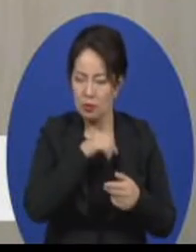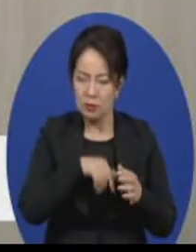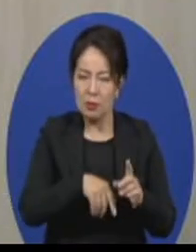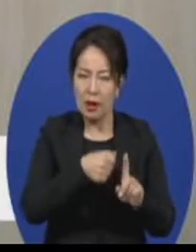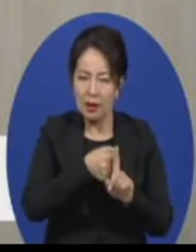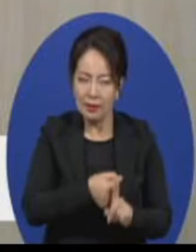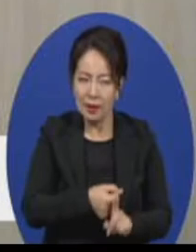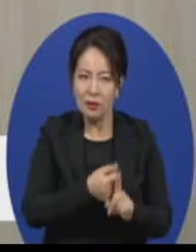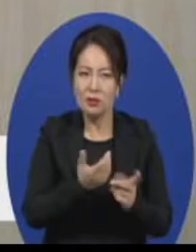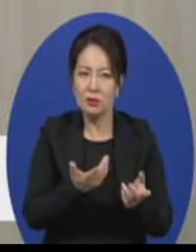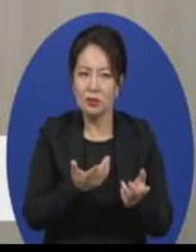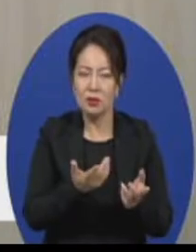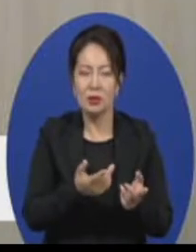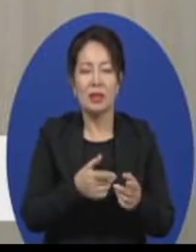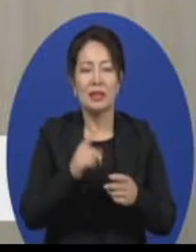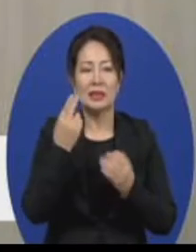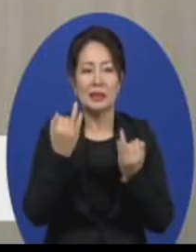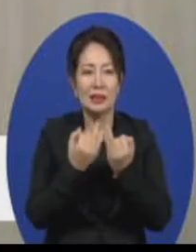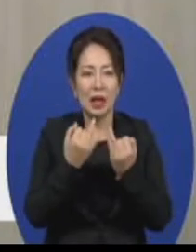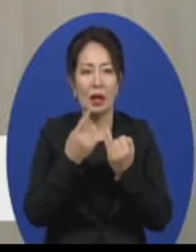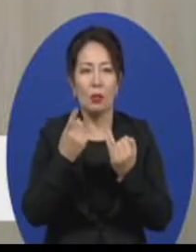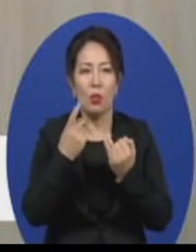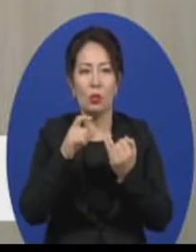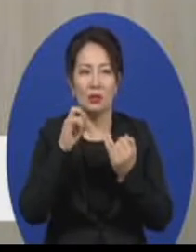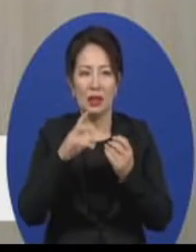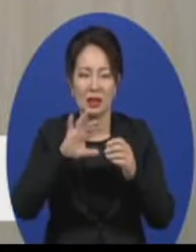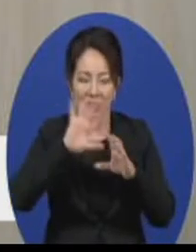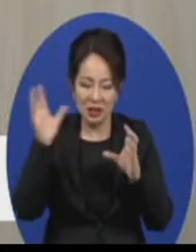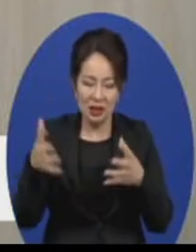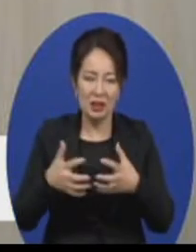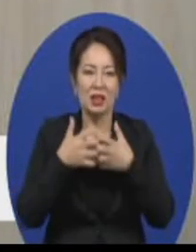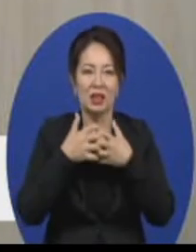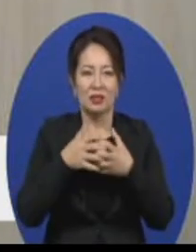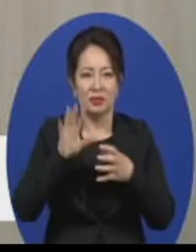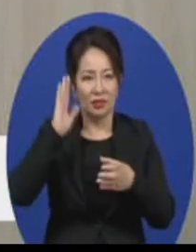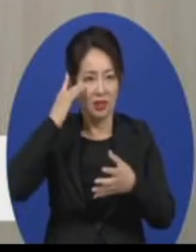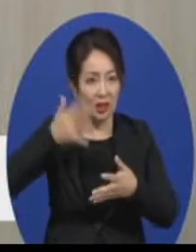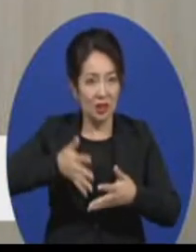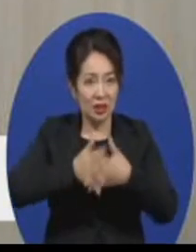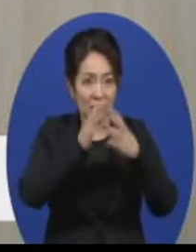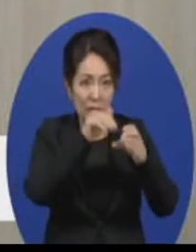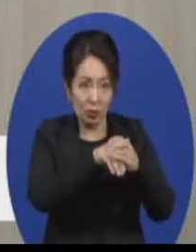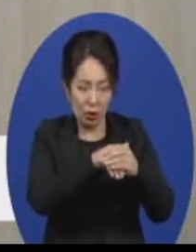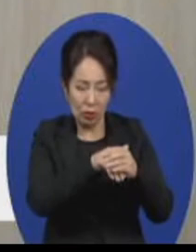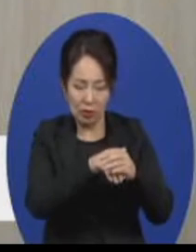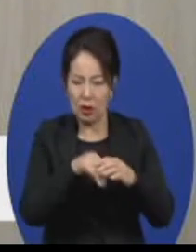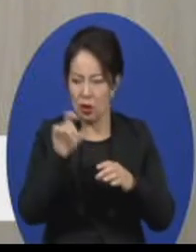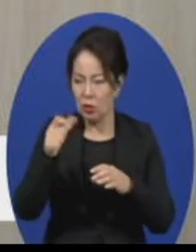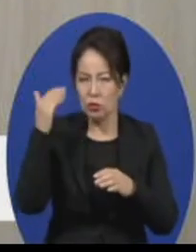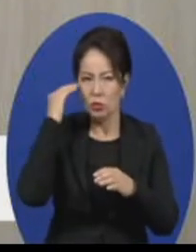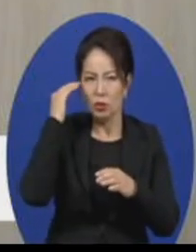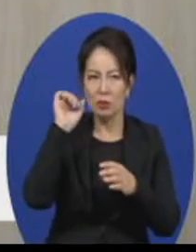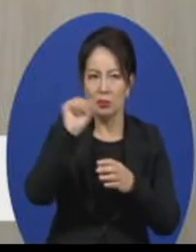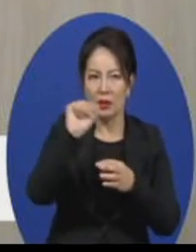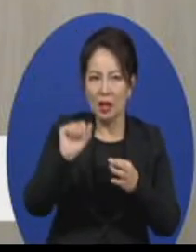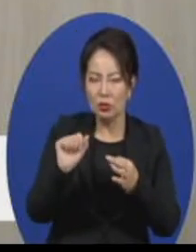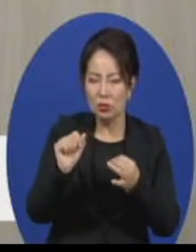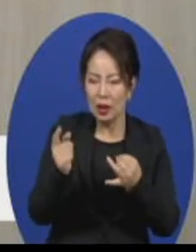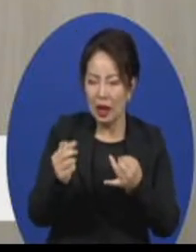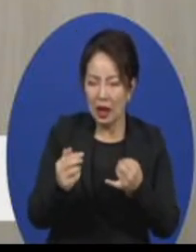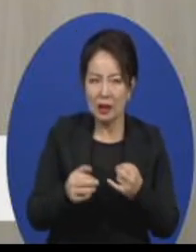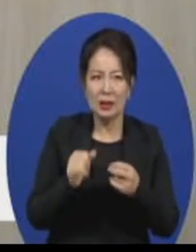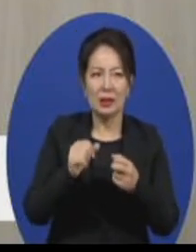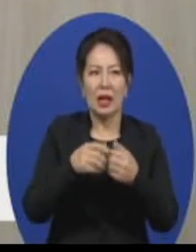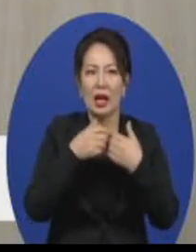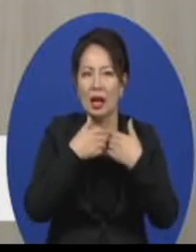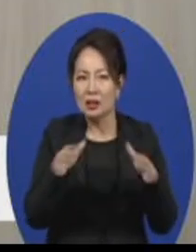байгаа хүчирхийллийг бид ядаж одоо цахим буудсаар нэгдсэн нэг юм системд оруулъя. Бусдад одоо тулгамдсан асуудлууд юу байна вэ? Яаж тэрнээсээ